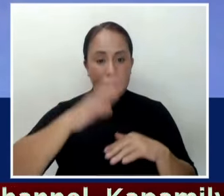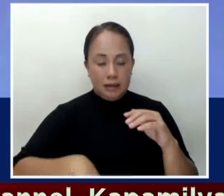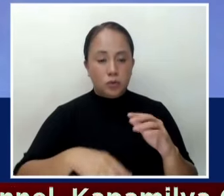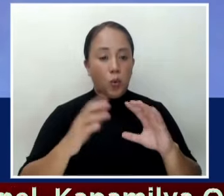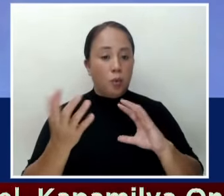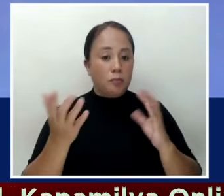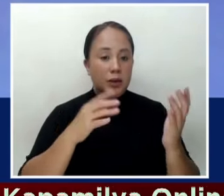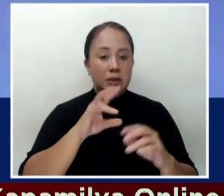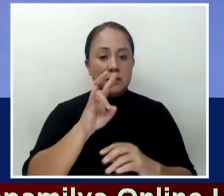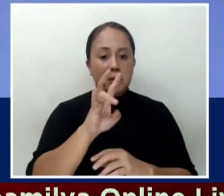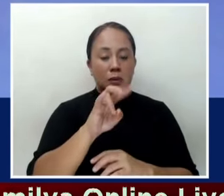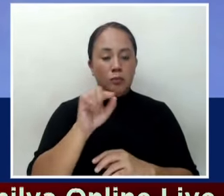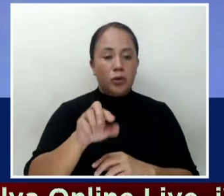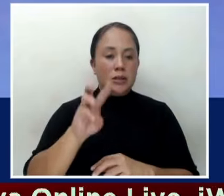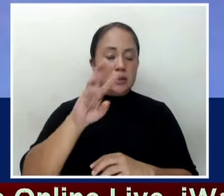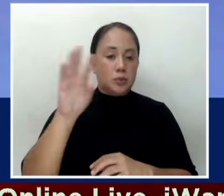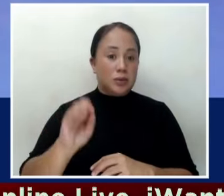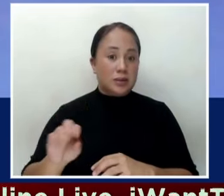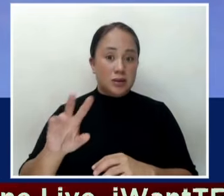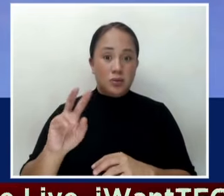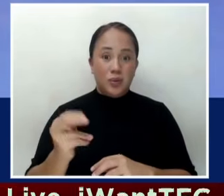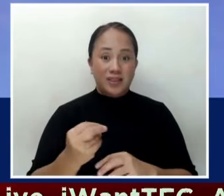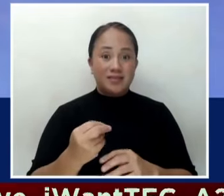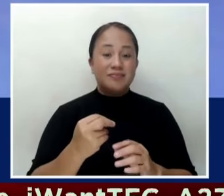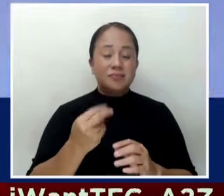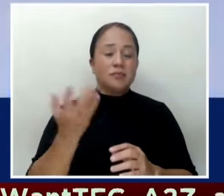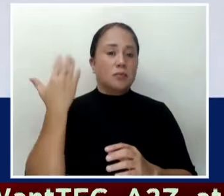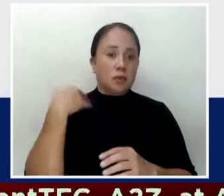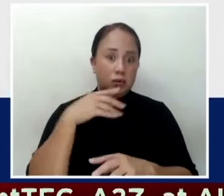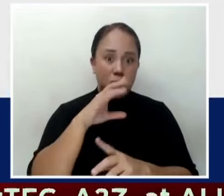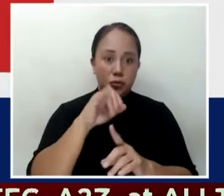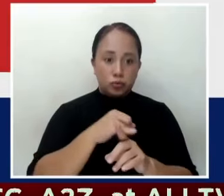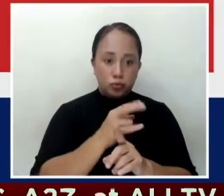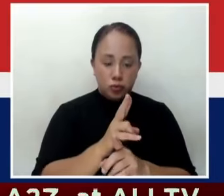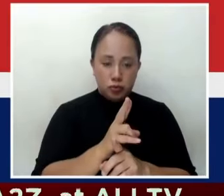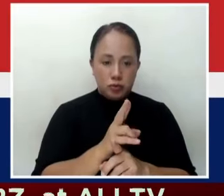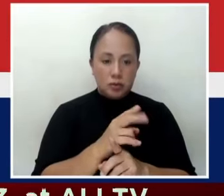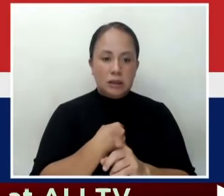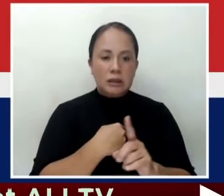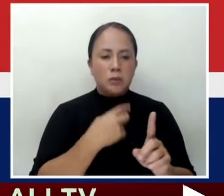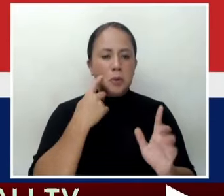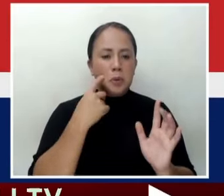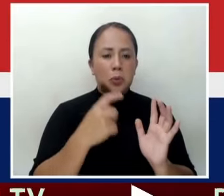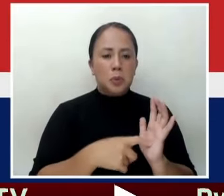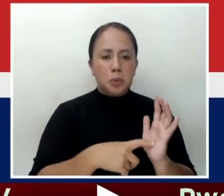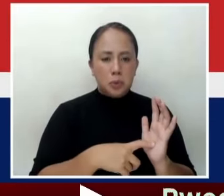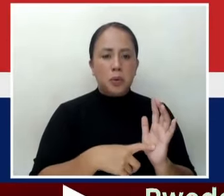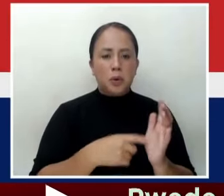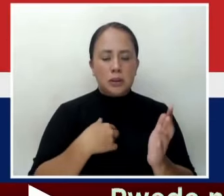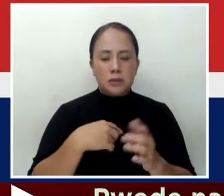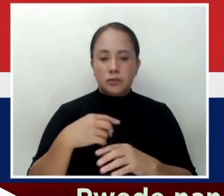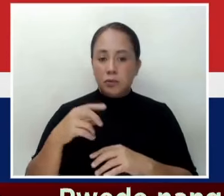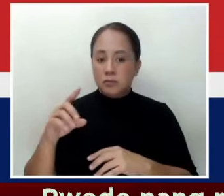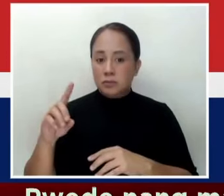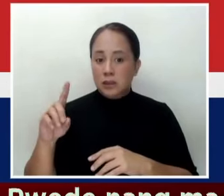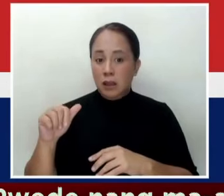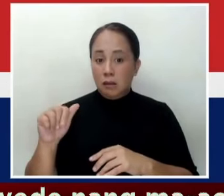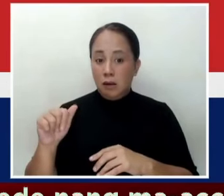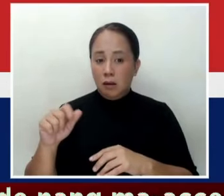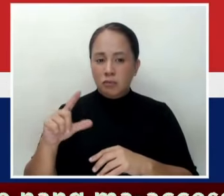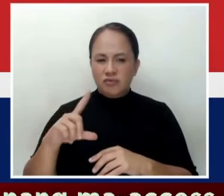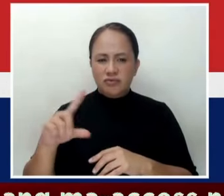sa 17.6% na naitala noong Hunyo. One thing we noticed from our data is that